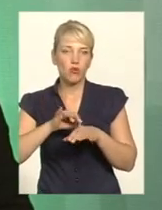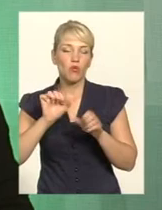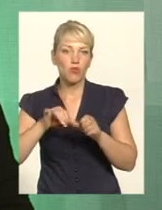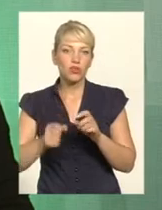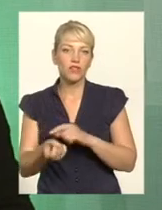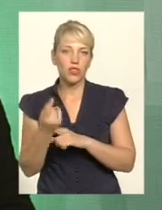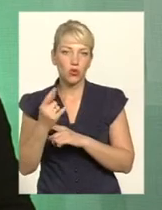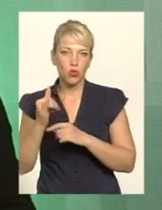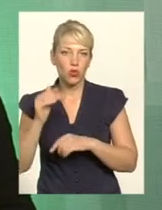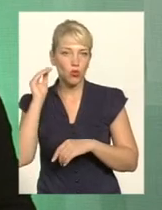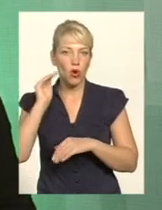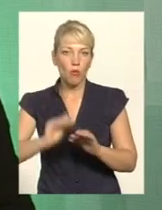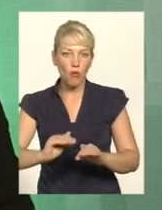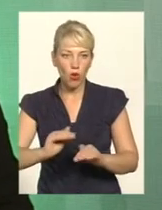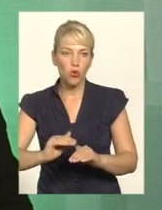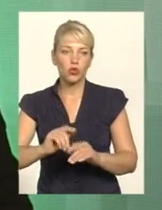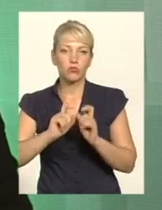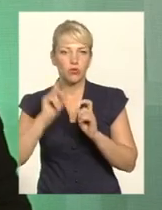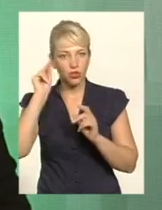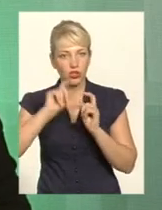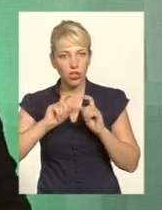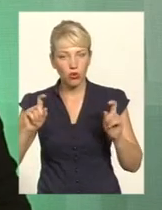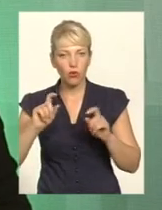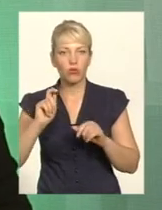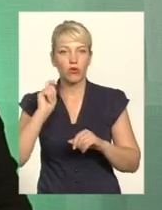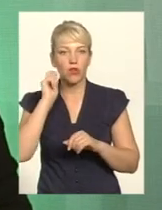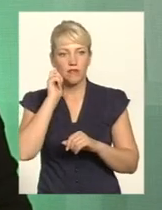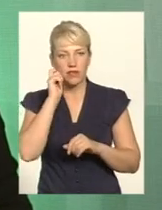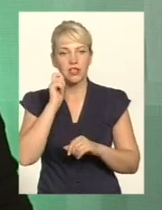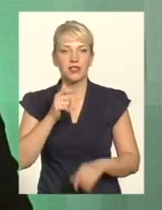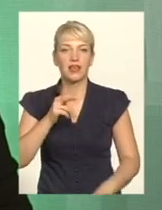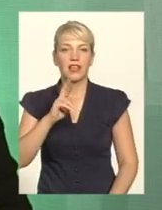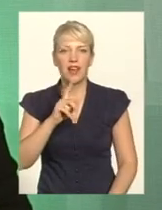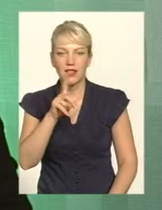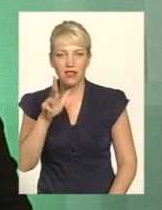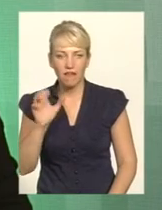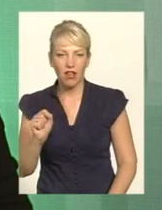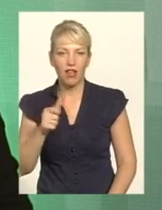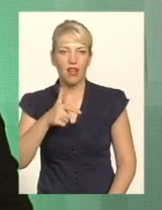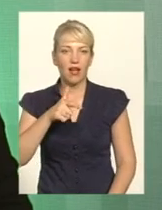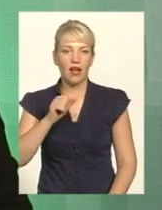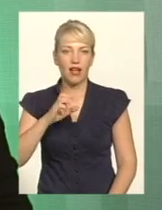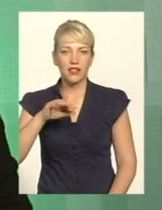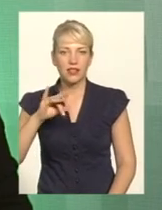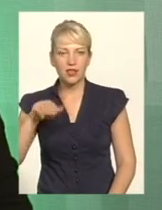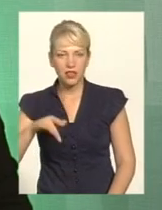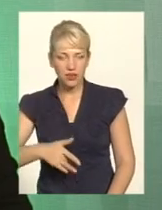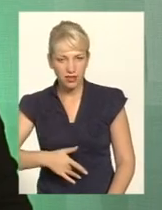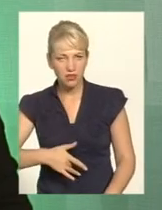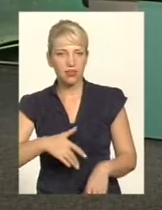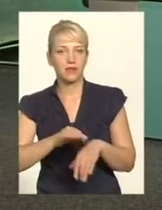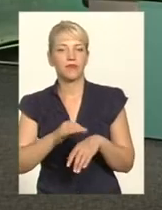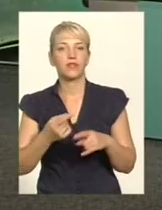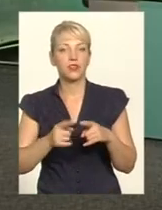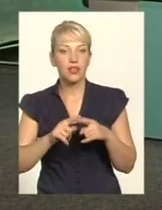шкільному віці. Язва хвороба, гастрити часті. Тобто це